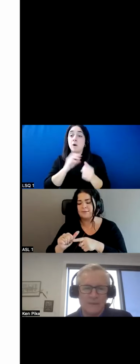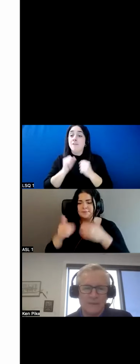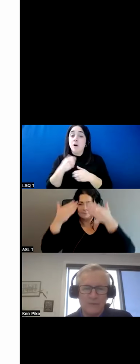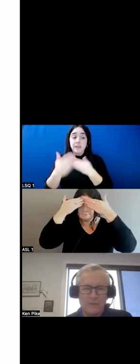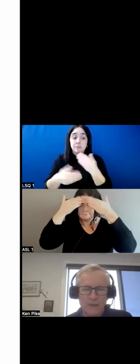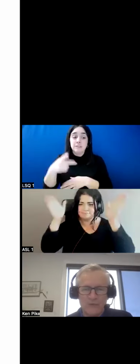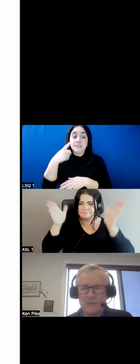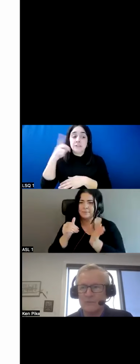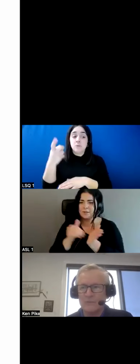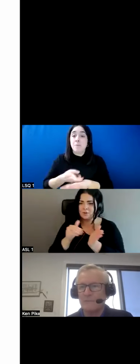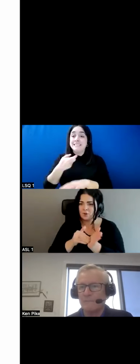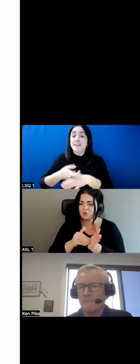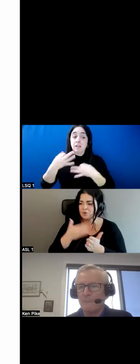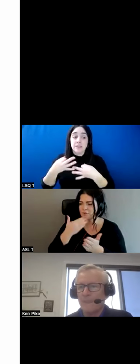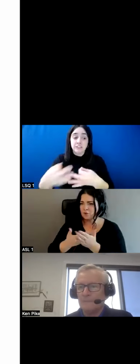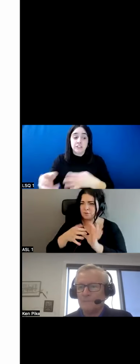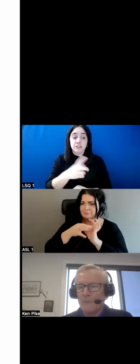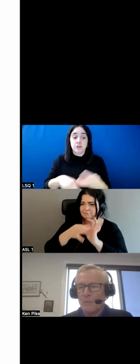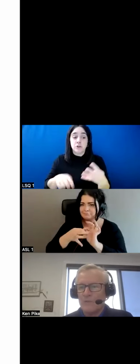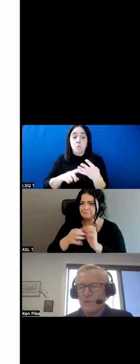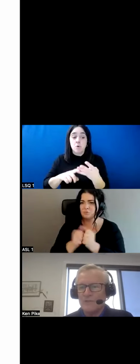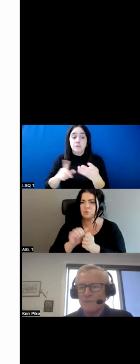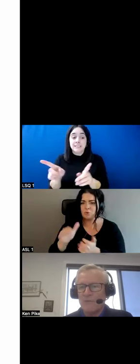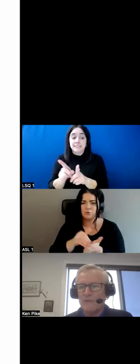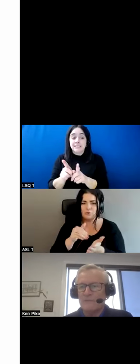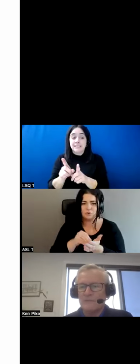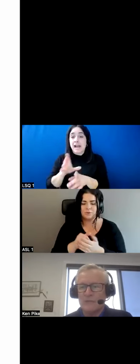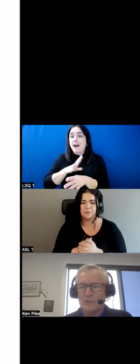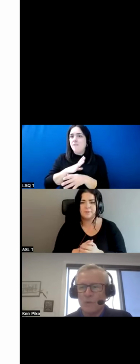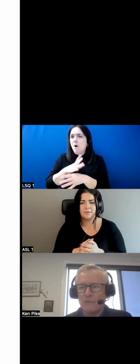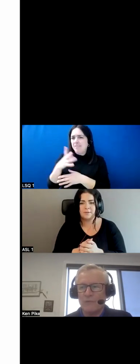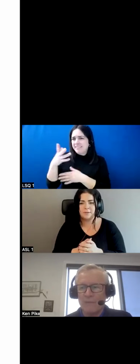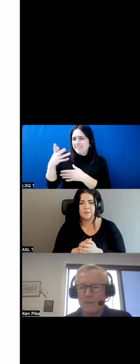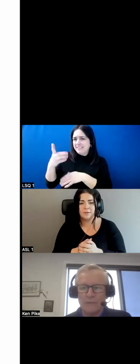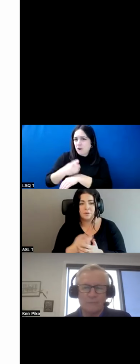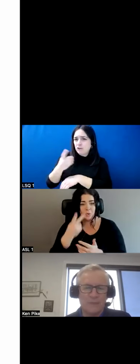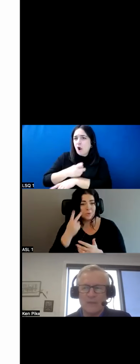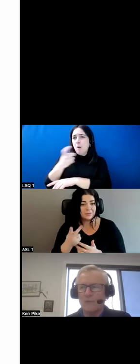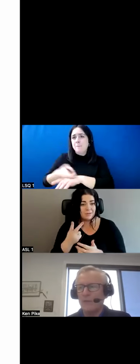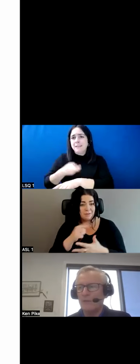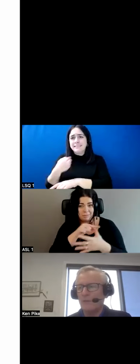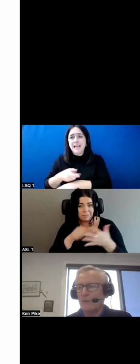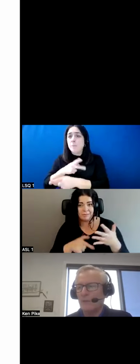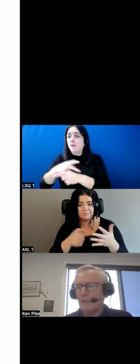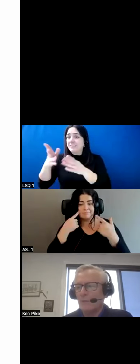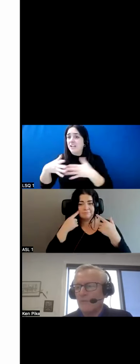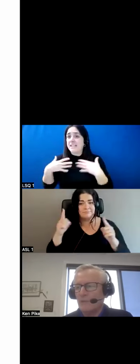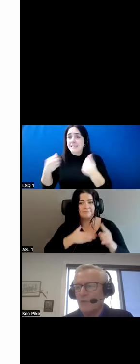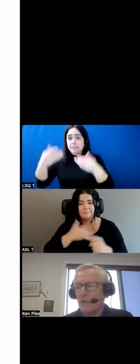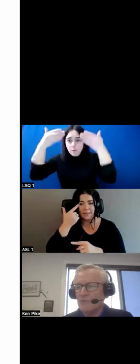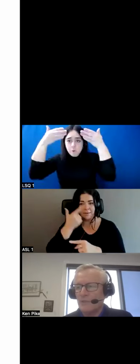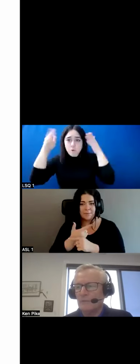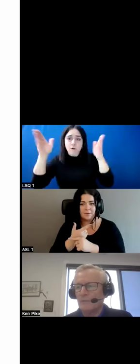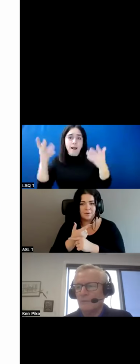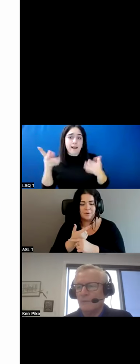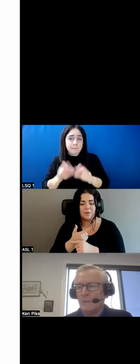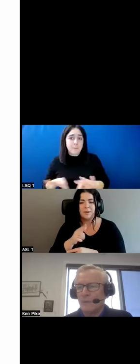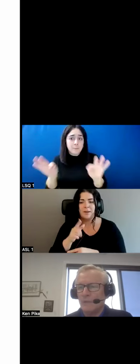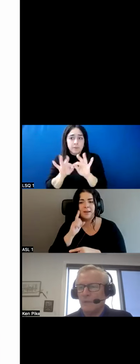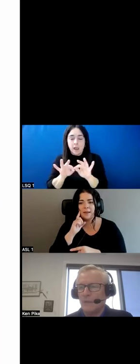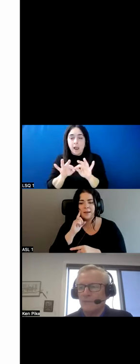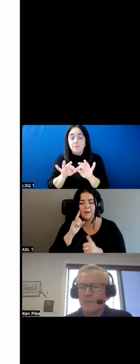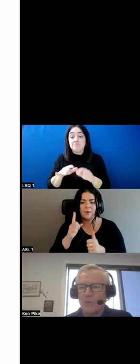bien formés et ouverts d'esprit, des médecins et d'autres professionnels de la santé. On a vu certaines de ces choses fonctionner pour